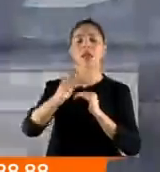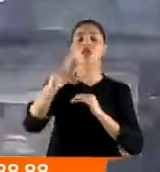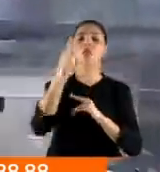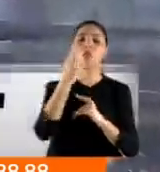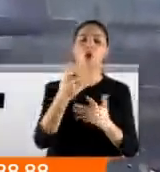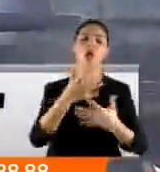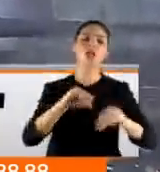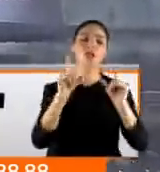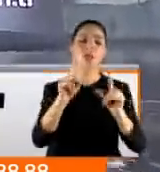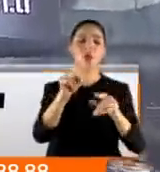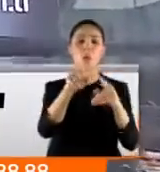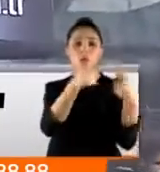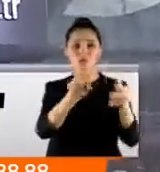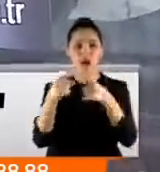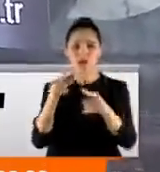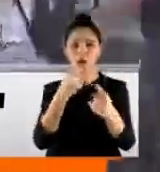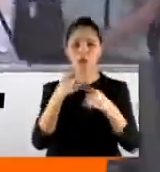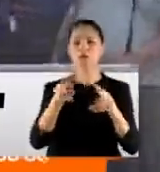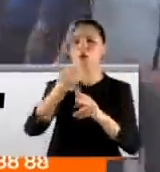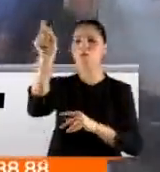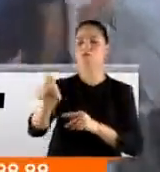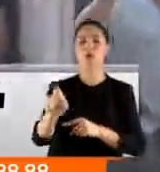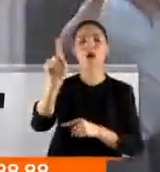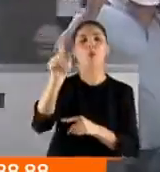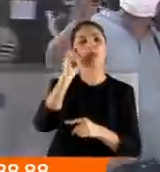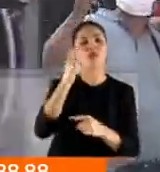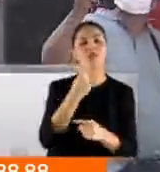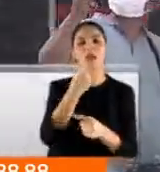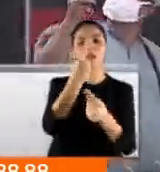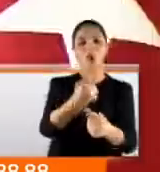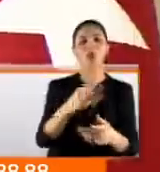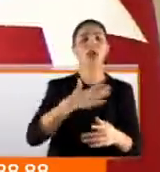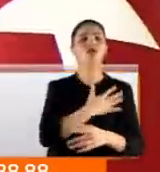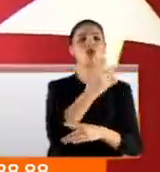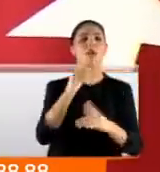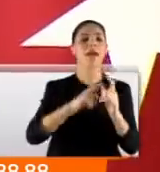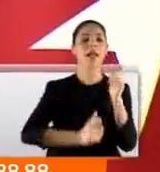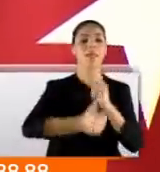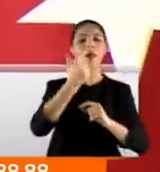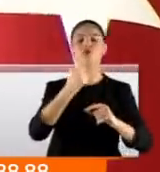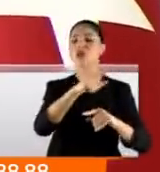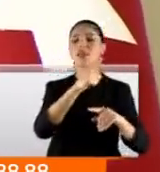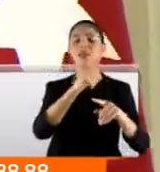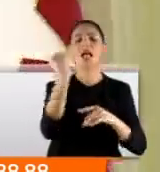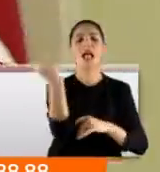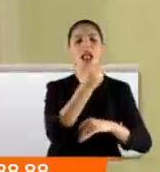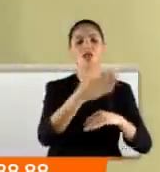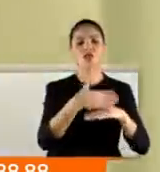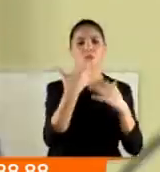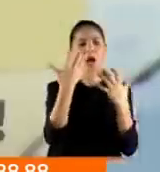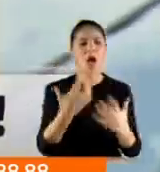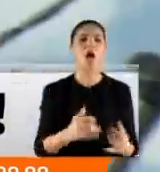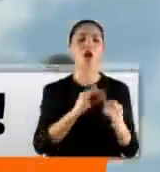lazım. Bu çelişki Muharrem İnce'nin de gündemindeydi. CHP Genel Başkanı'nı eleştirdi. Hem de sert cümlelerle. Daha